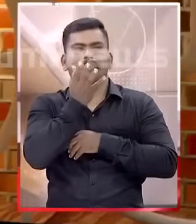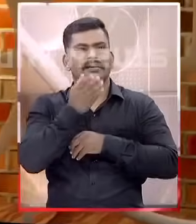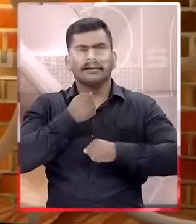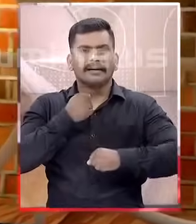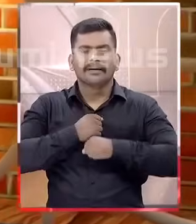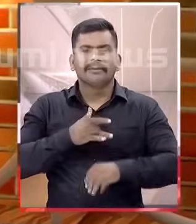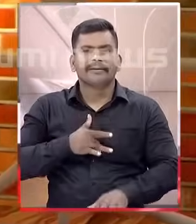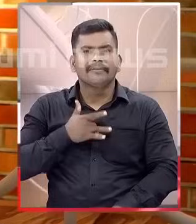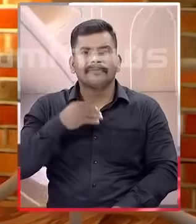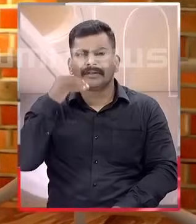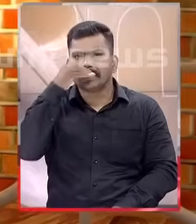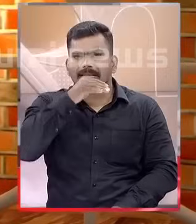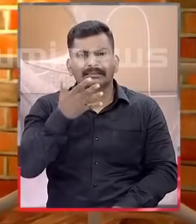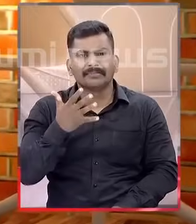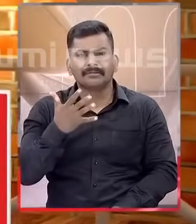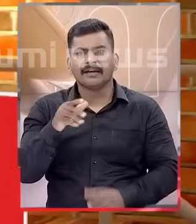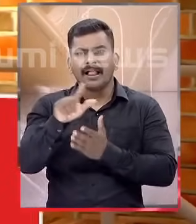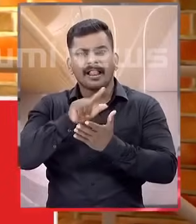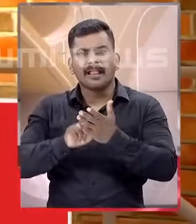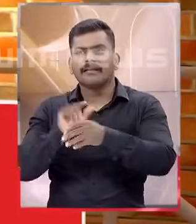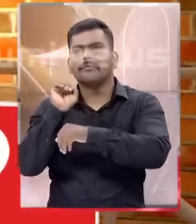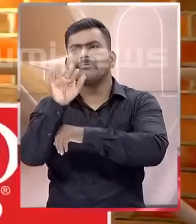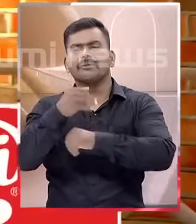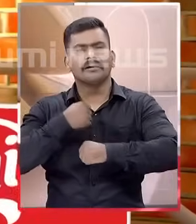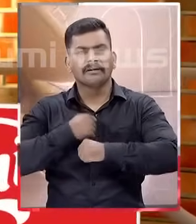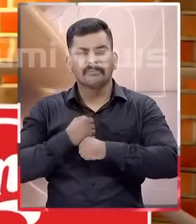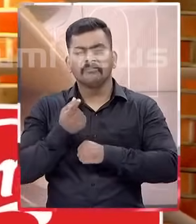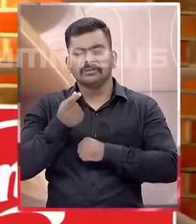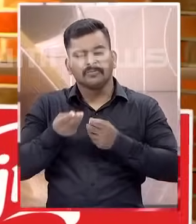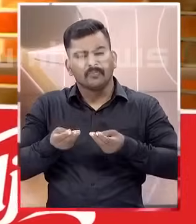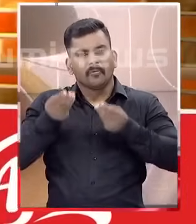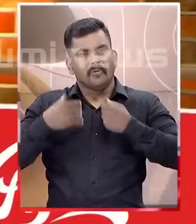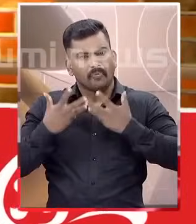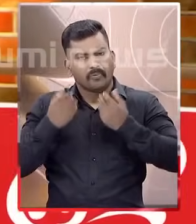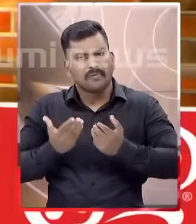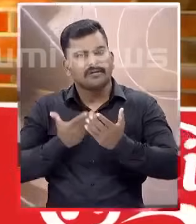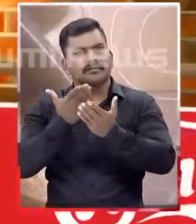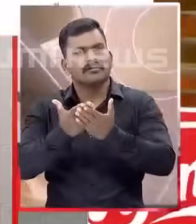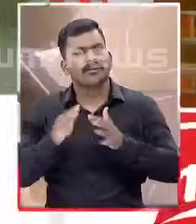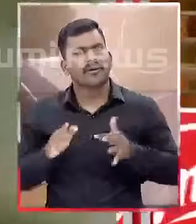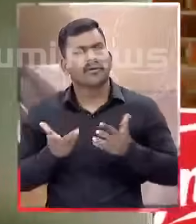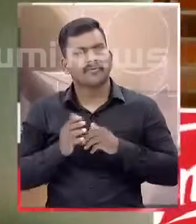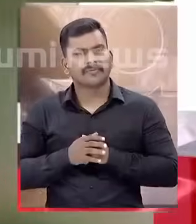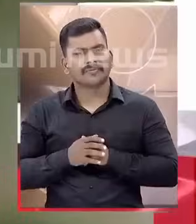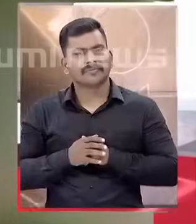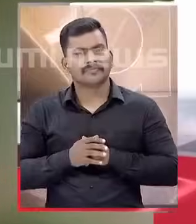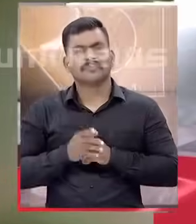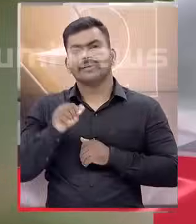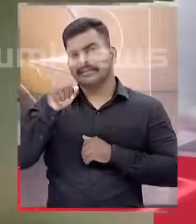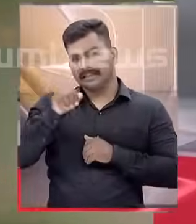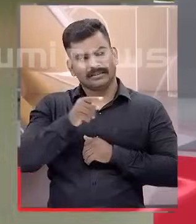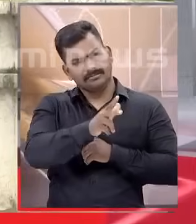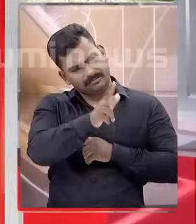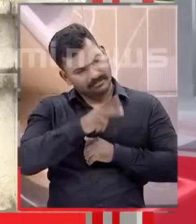ഉളുപ്പമില്ലാതെ ഒരു ശുപാർശ അയക്കാൻ അവർക്ക് തോന്നണ്ടേ? അവർക്ക് ഇവിടുത്തെ അവസ്ഥ അറിയില്ലേ? ശ്രീ റെജി ലൂക്കോസ്. അല്ല, പ്രതീക്ഷിന്റെ ആ വികാരത്തോട് ഞാൻ